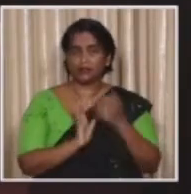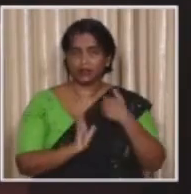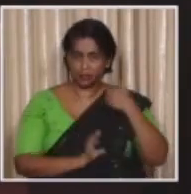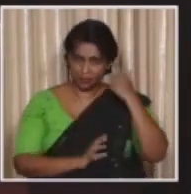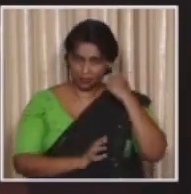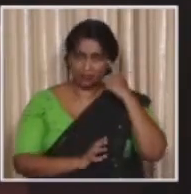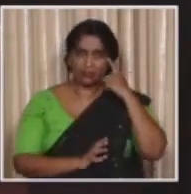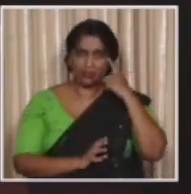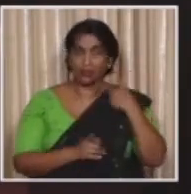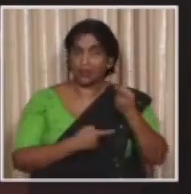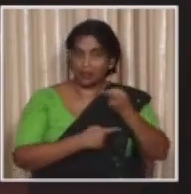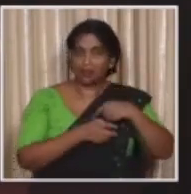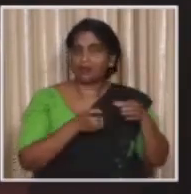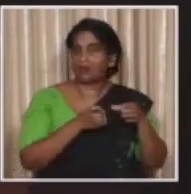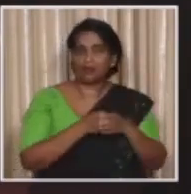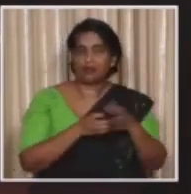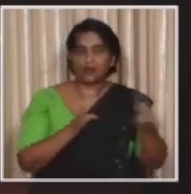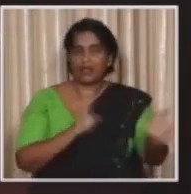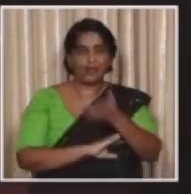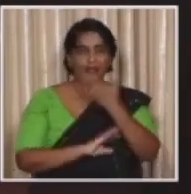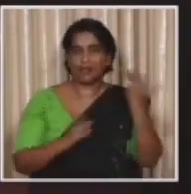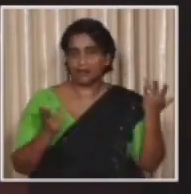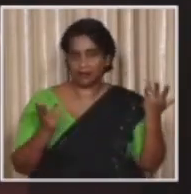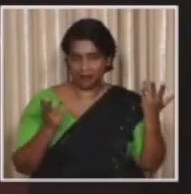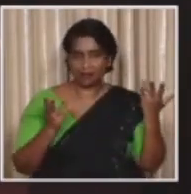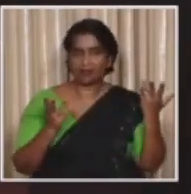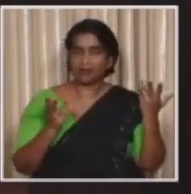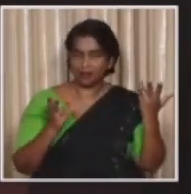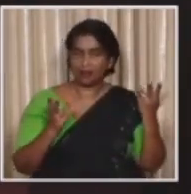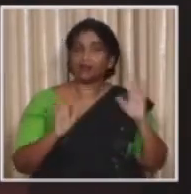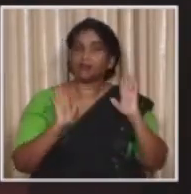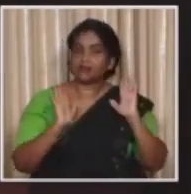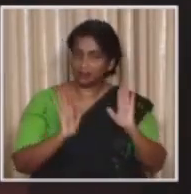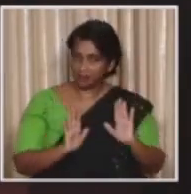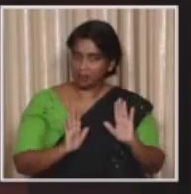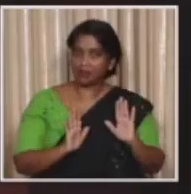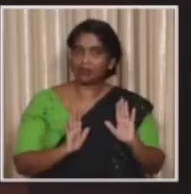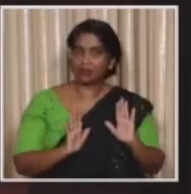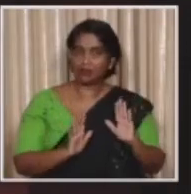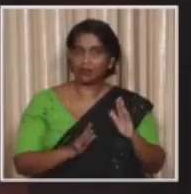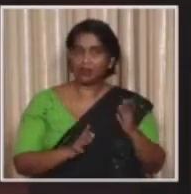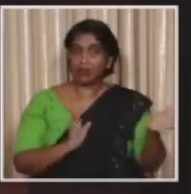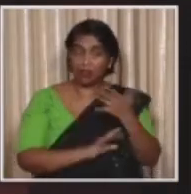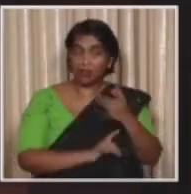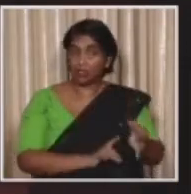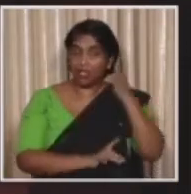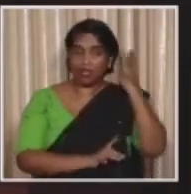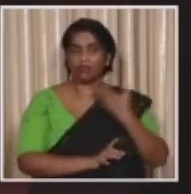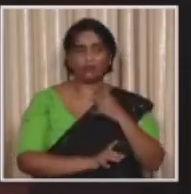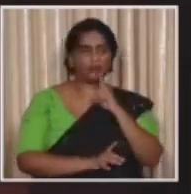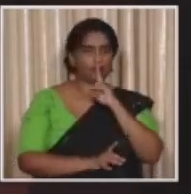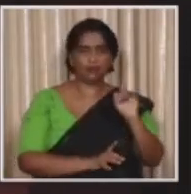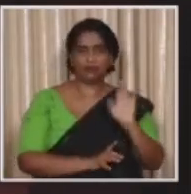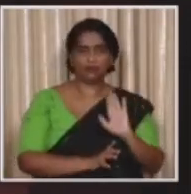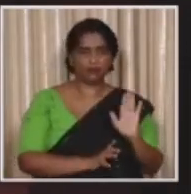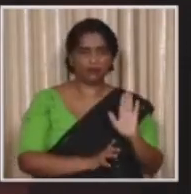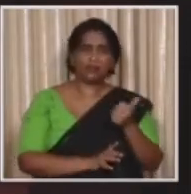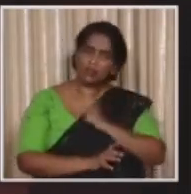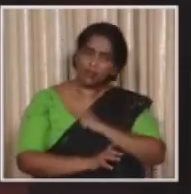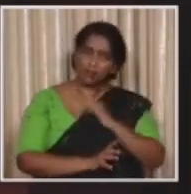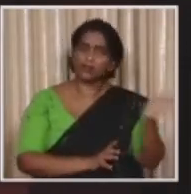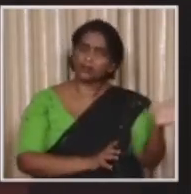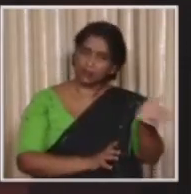මගේ කණ්ඩායමේ කවුරුත් යන්නේ නැහැ. නමුත් කාටවත් යන්න තහනම් කළත් නැහැ. යනවනම්